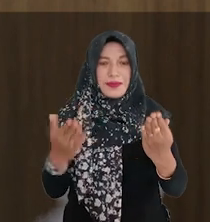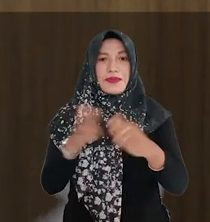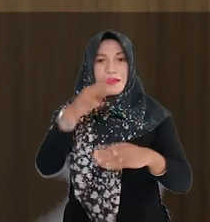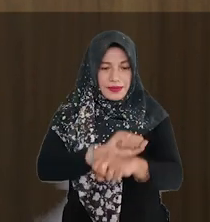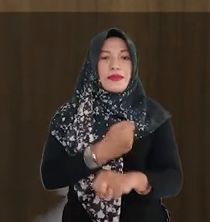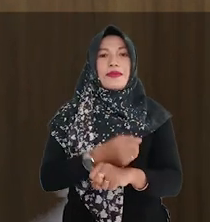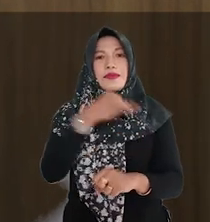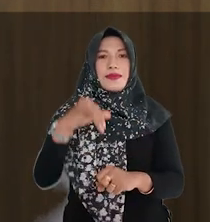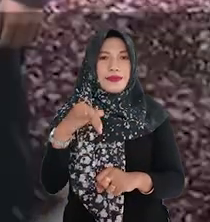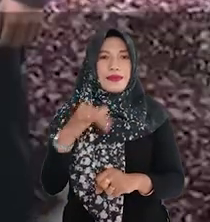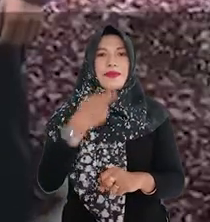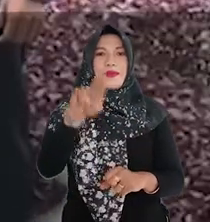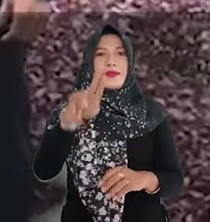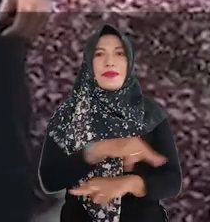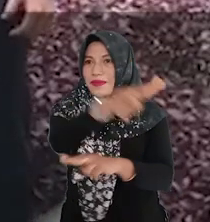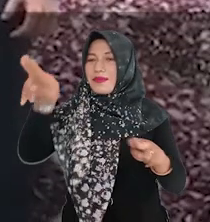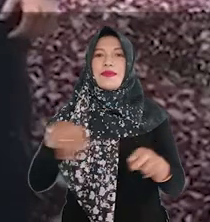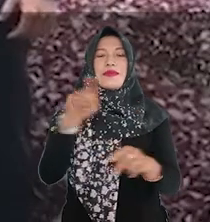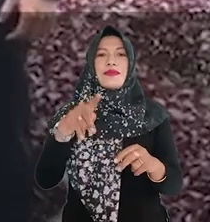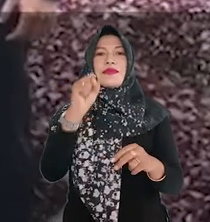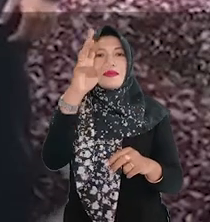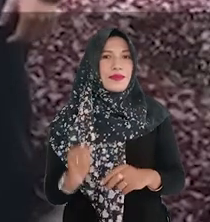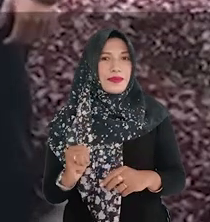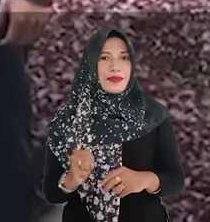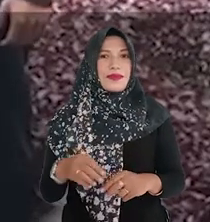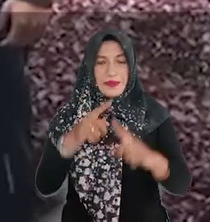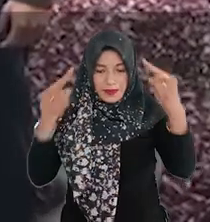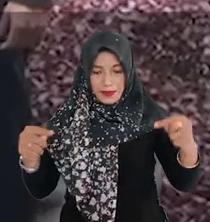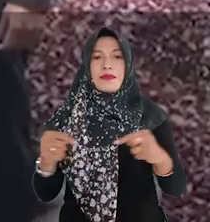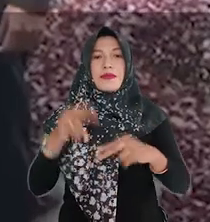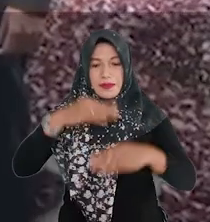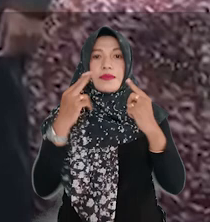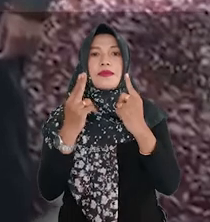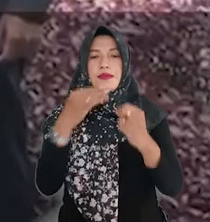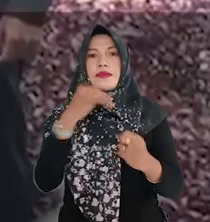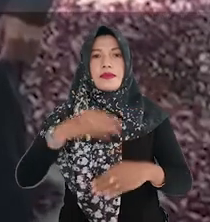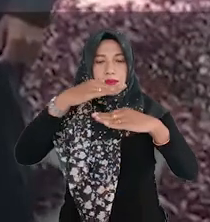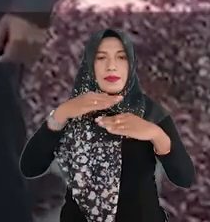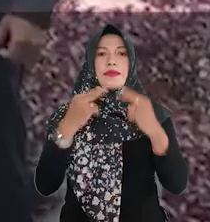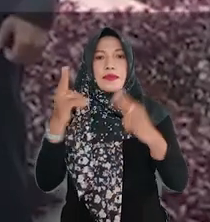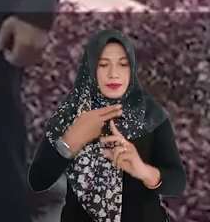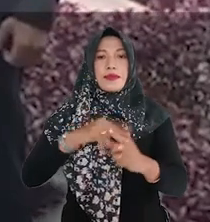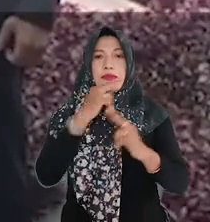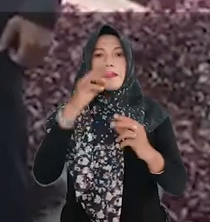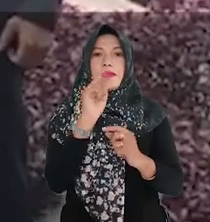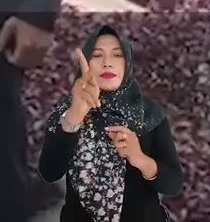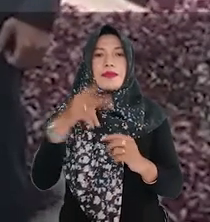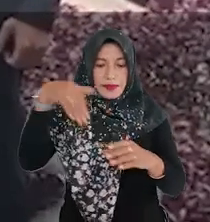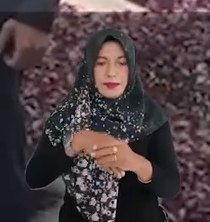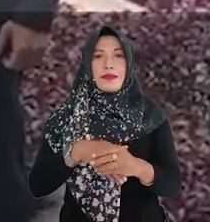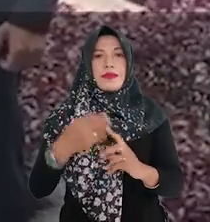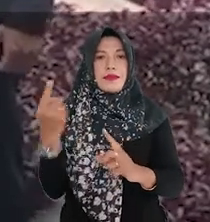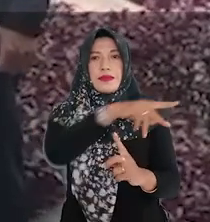berikan beban kerja yang sama untuk seluruh staf KSM jadwalkan tindakan yang efektif dan perbaiki